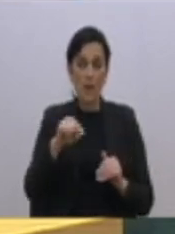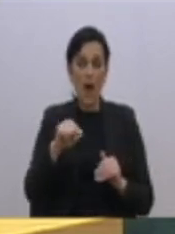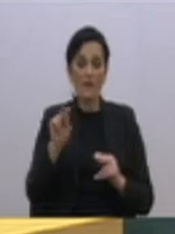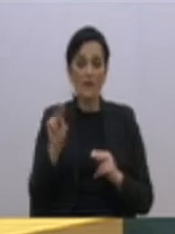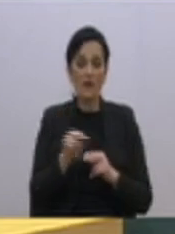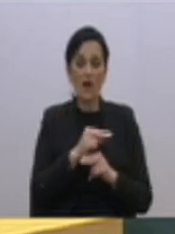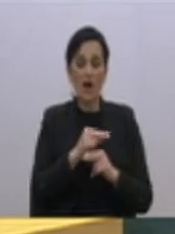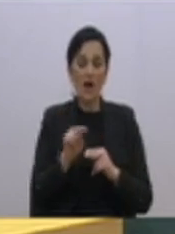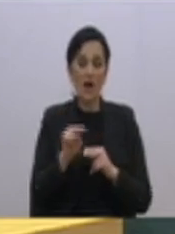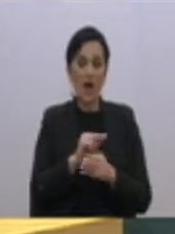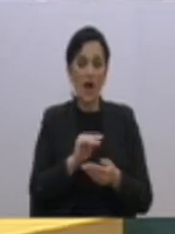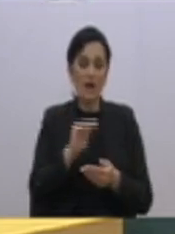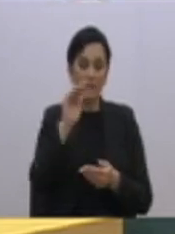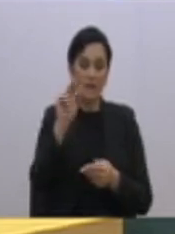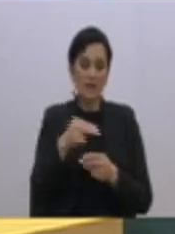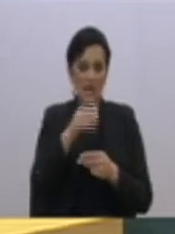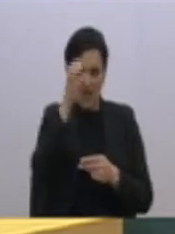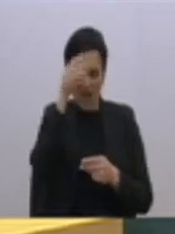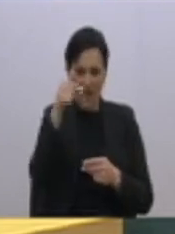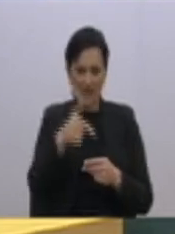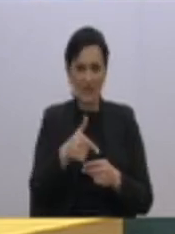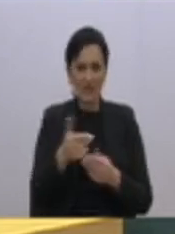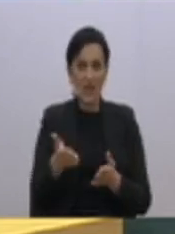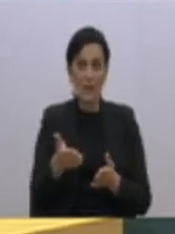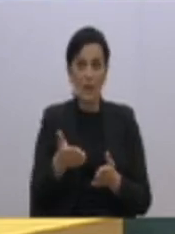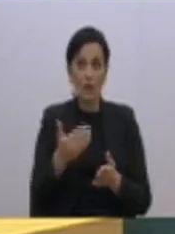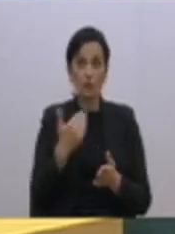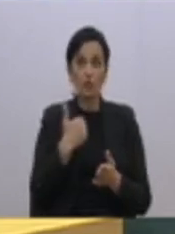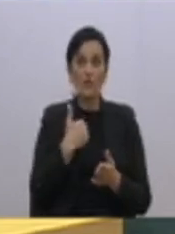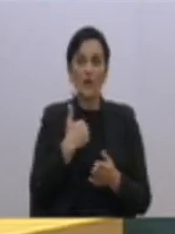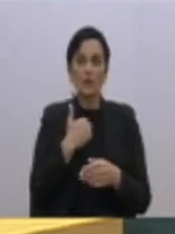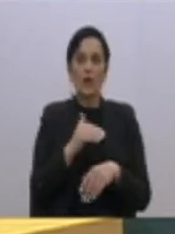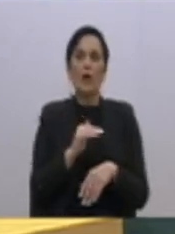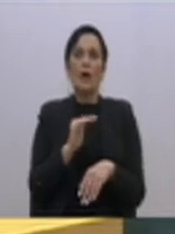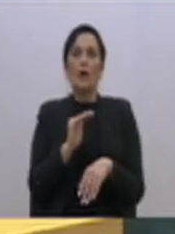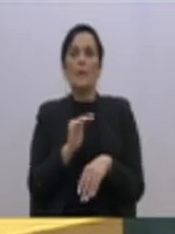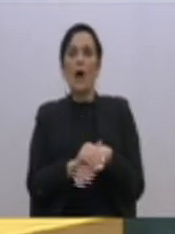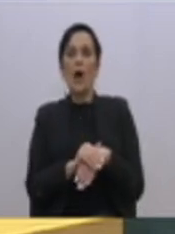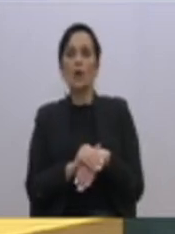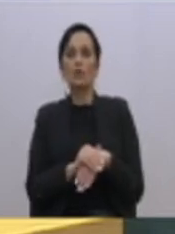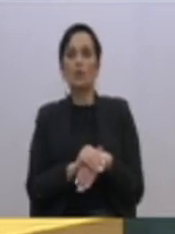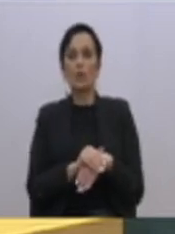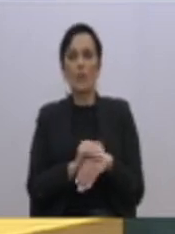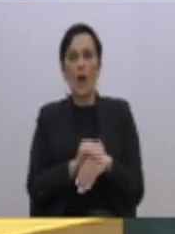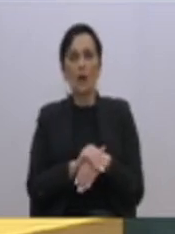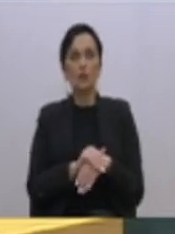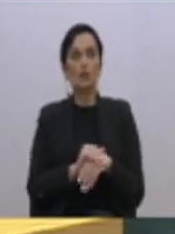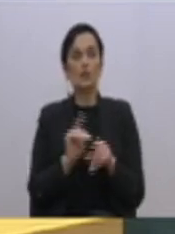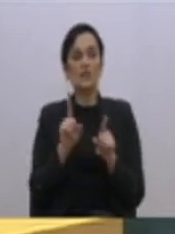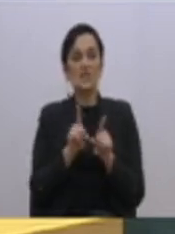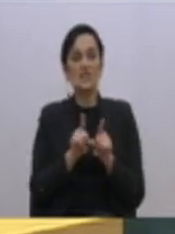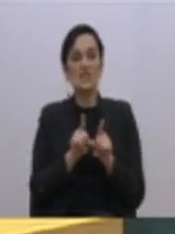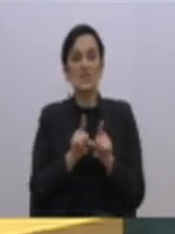აღზრდა ან რაღაც განათლების ამბავი. Და ჩვენ ფაქტობრივად აი ახლა ვართ ფაქტობრივად ისეთივე